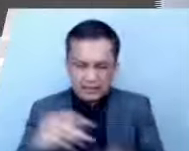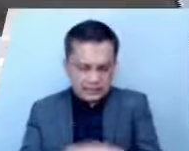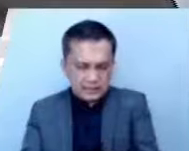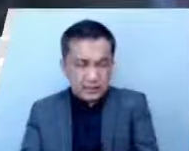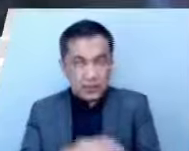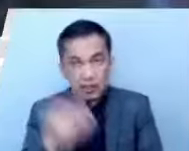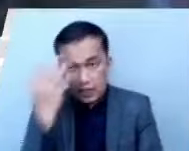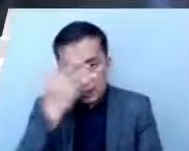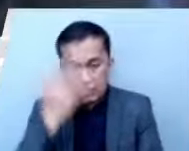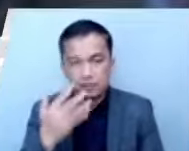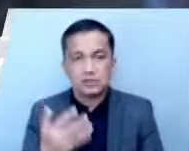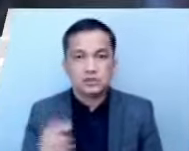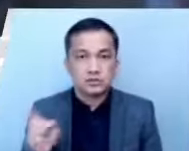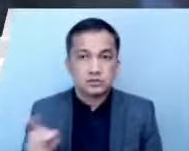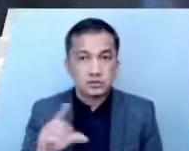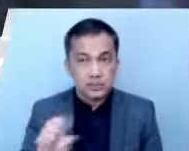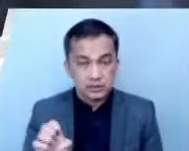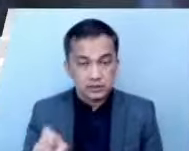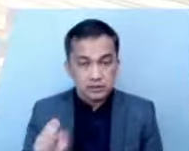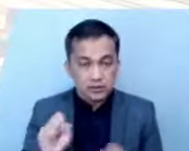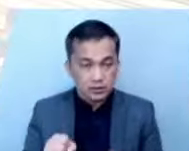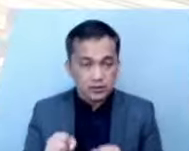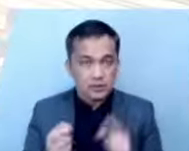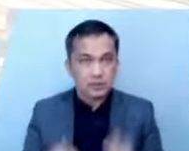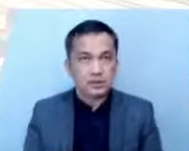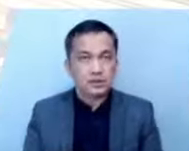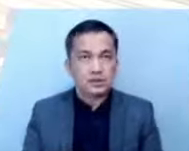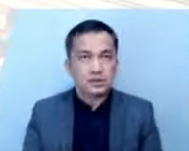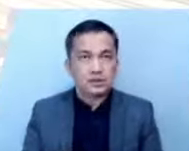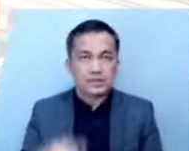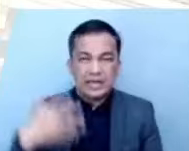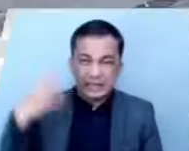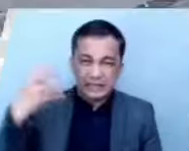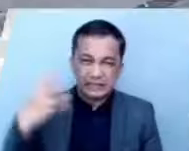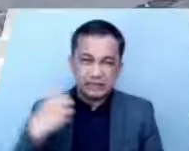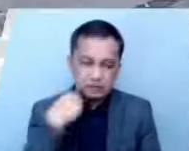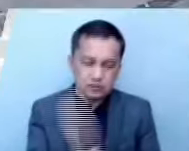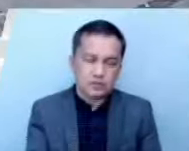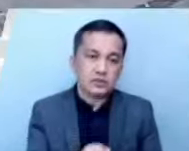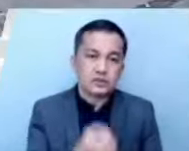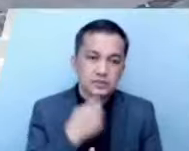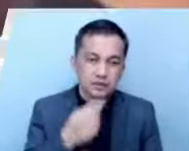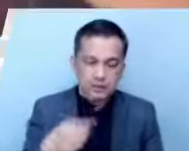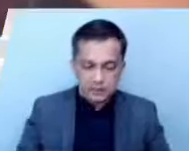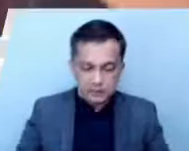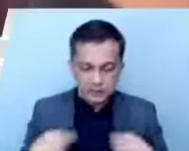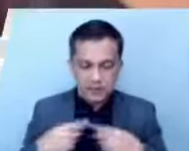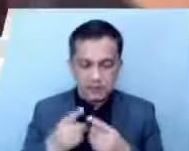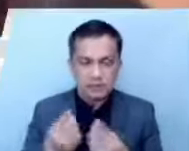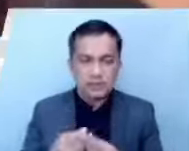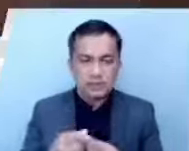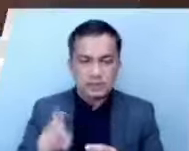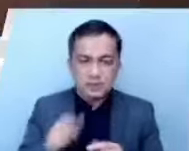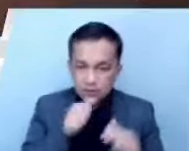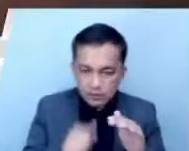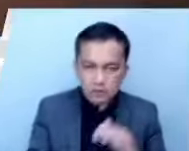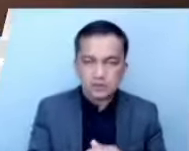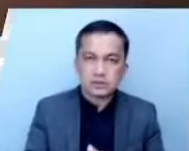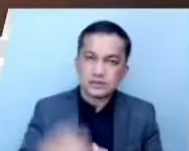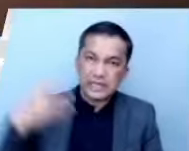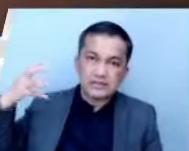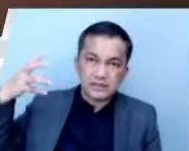ganitong kaso, posible raw mauwi sa heat stroke ayon sa Health Department. Kaya dapat sumilong kapag sobrang tindi ng init